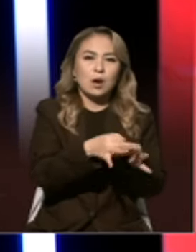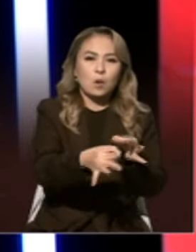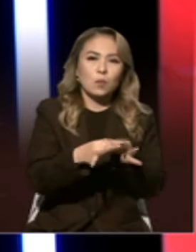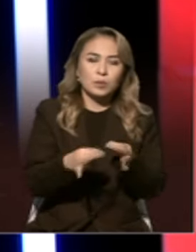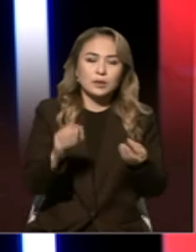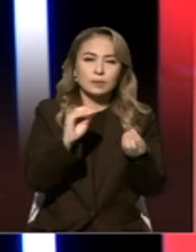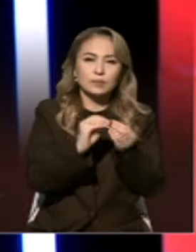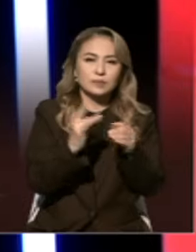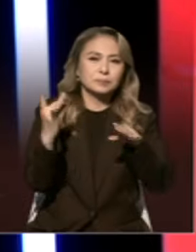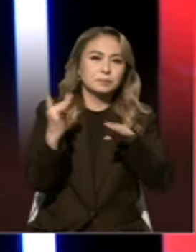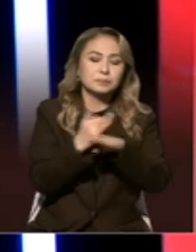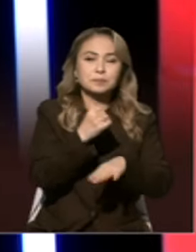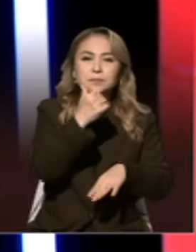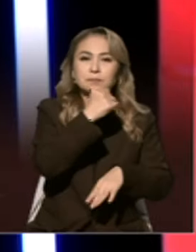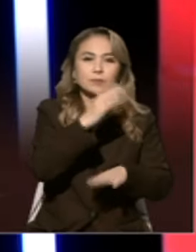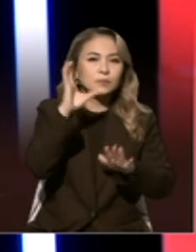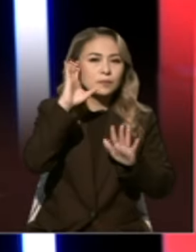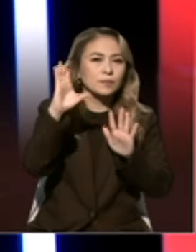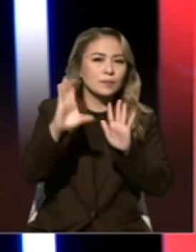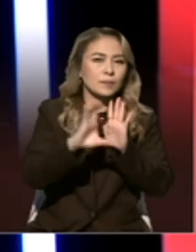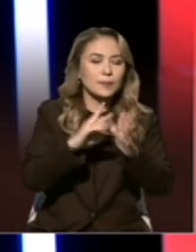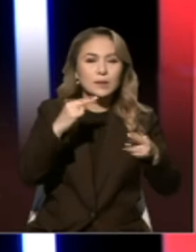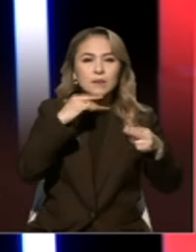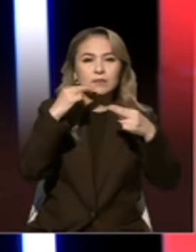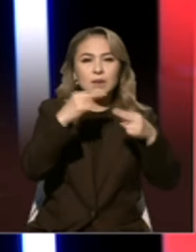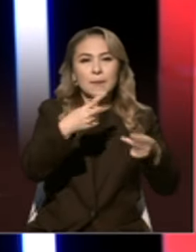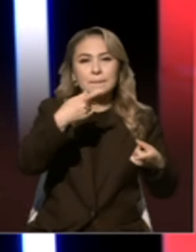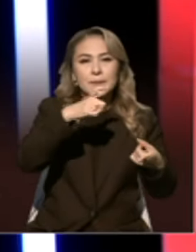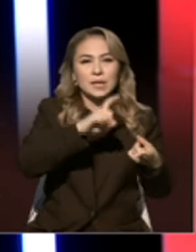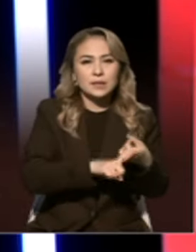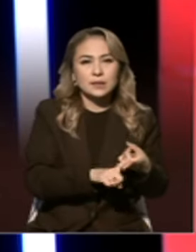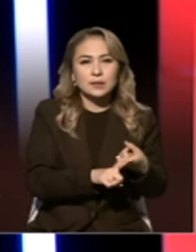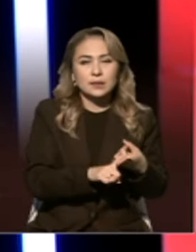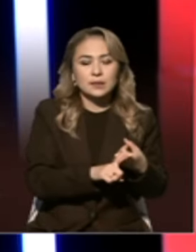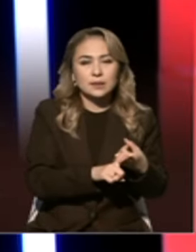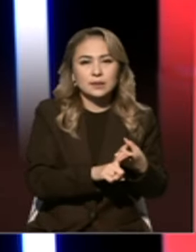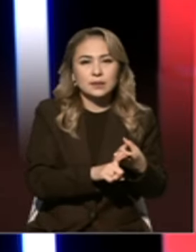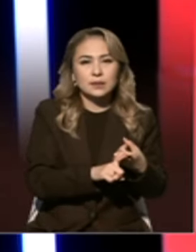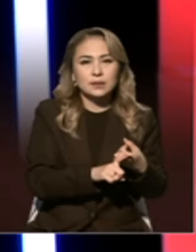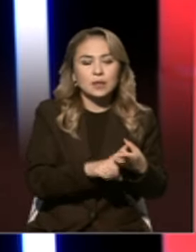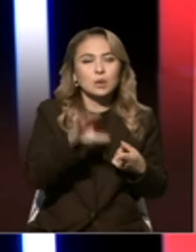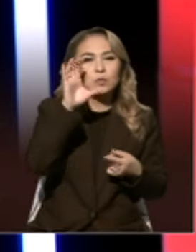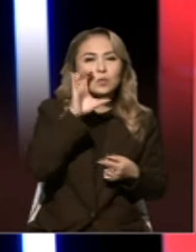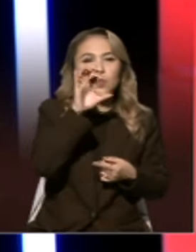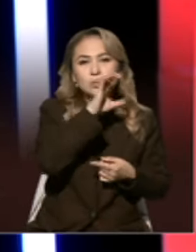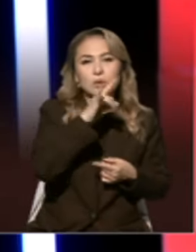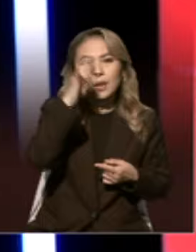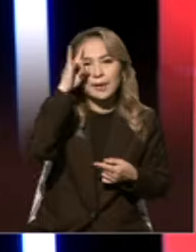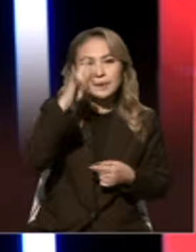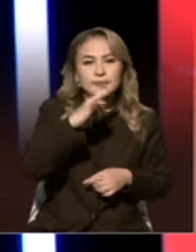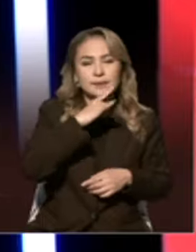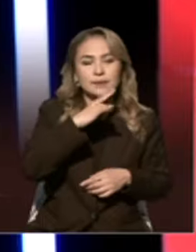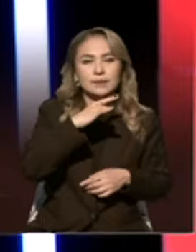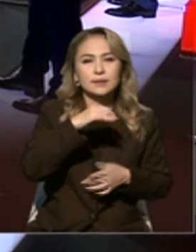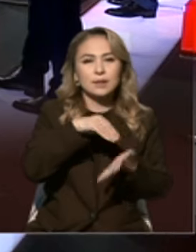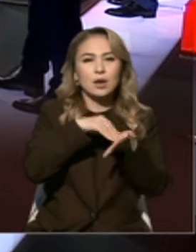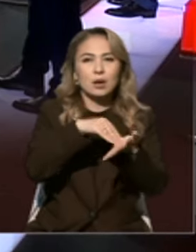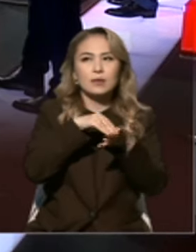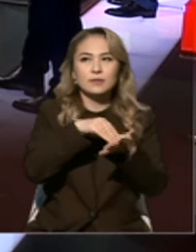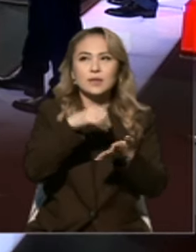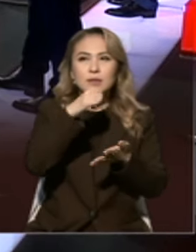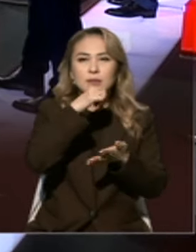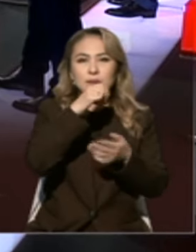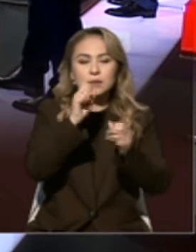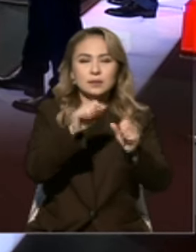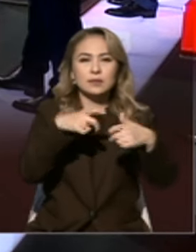ахуалды бір рет тыңдап алсақ, назарға байланысқа солтүстік Қазақстан облысының тілшісі әріптесіміз Елмира Қаленованы